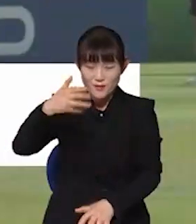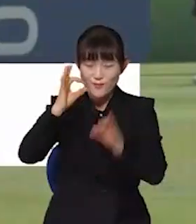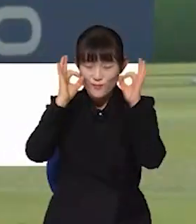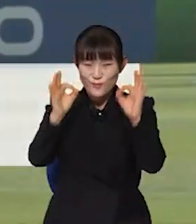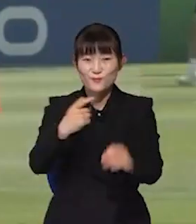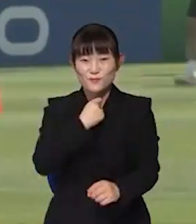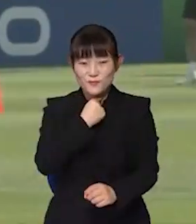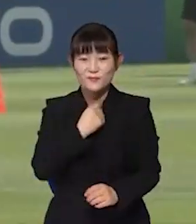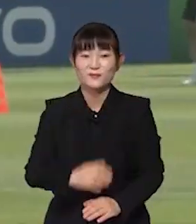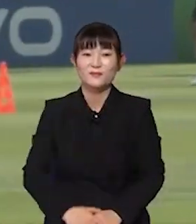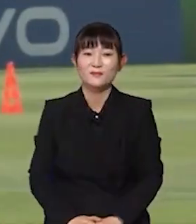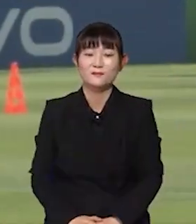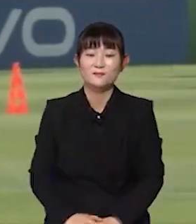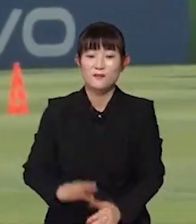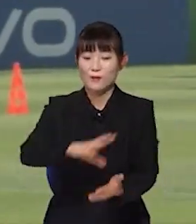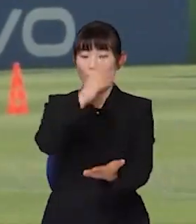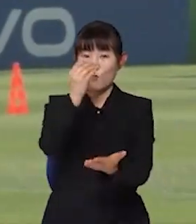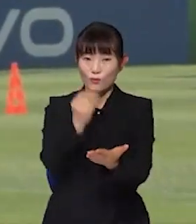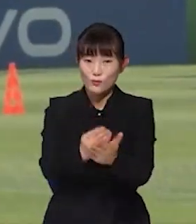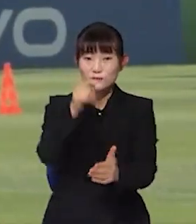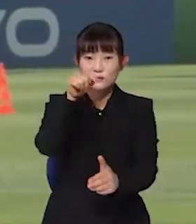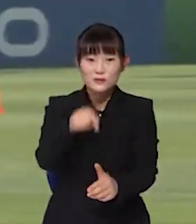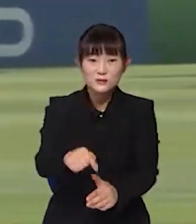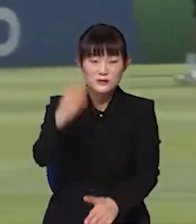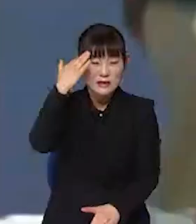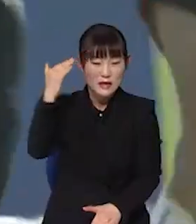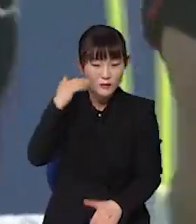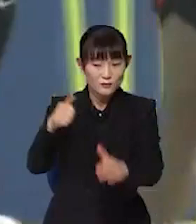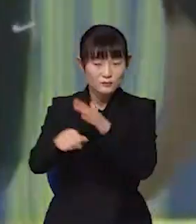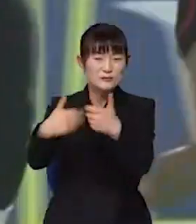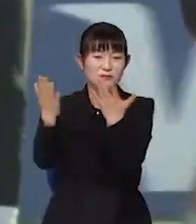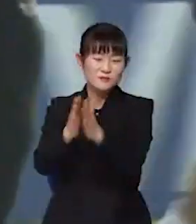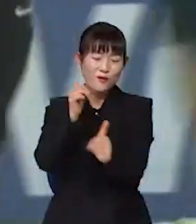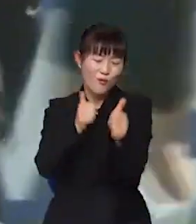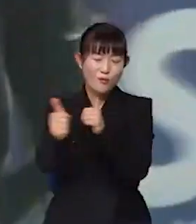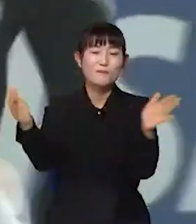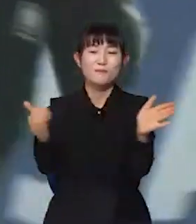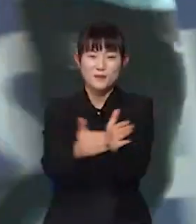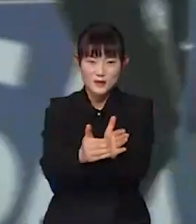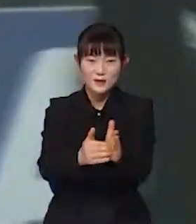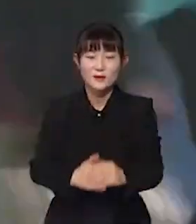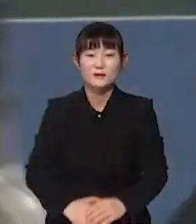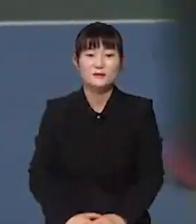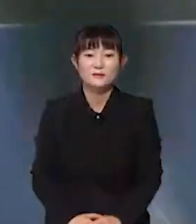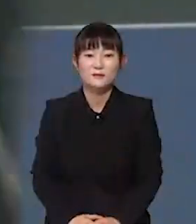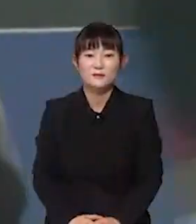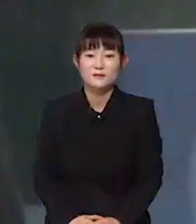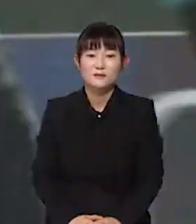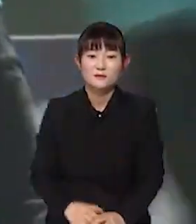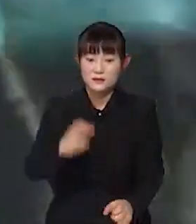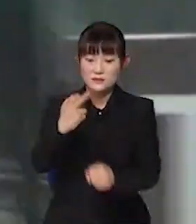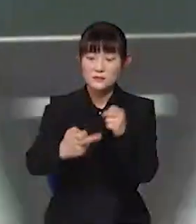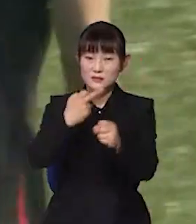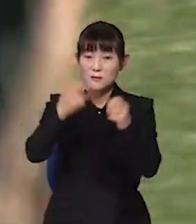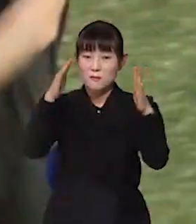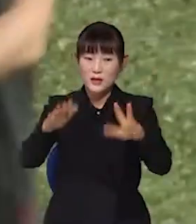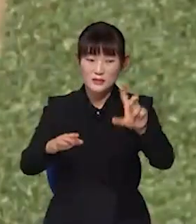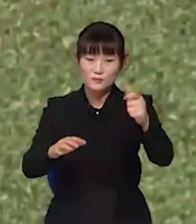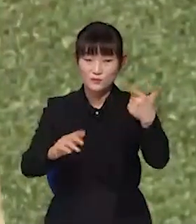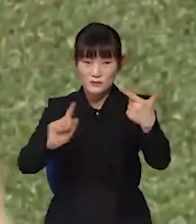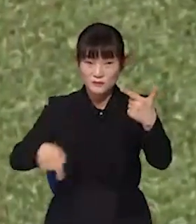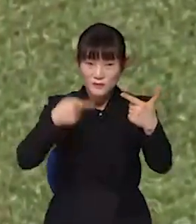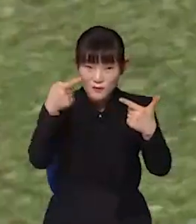좋겠습니다. 카타르 월드컵에서의 대한민국 축구팀의 여정은 끝이 났습니다. 하지만 12년 만에 16강